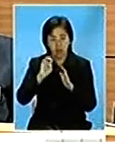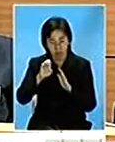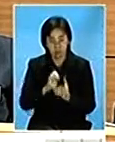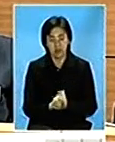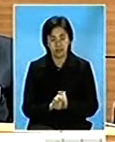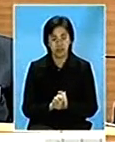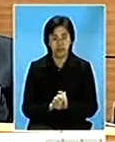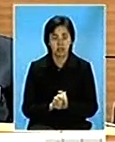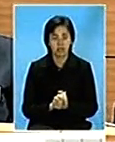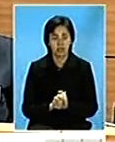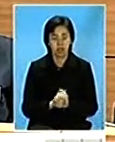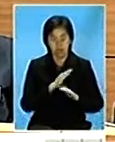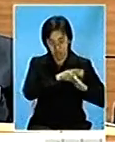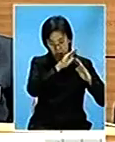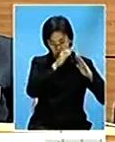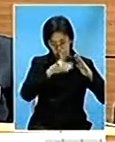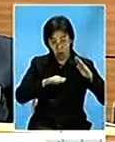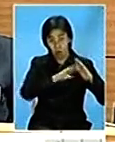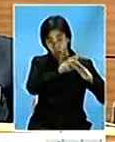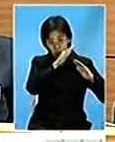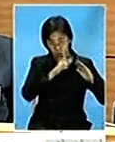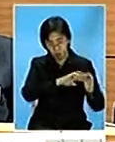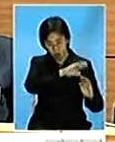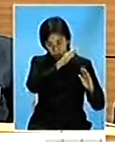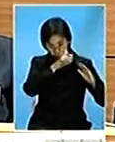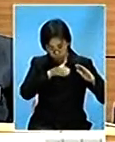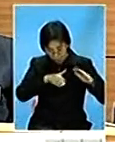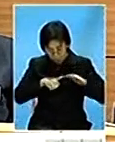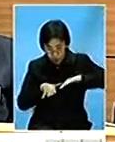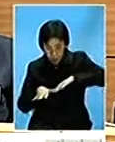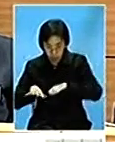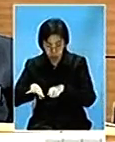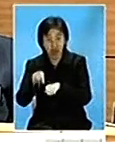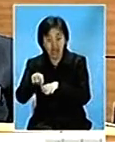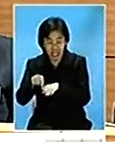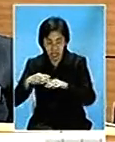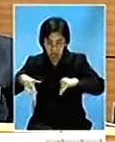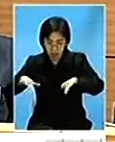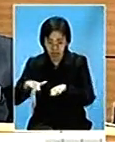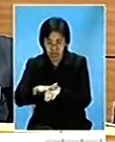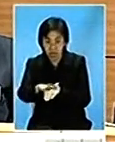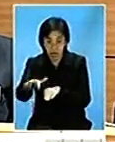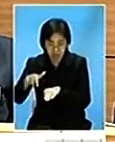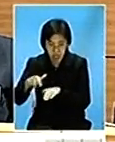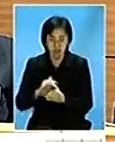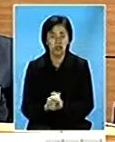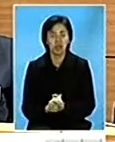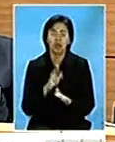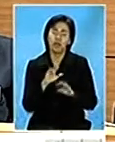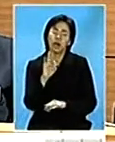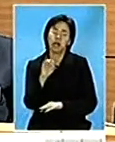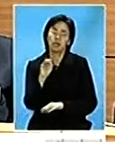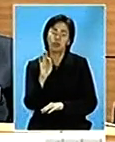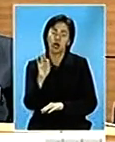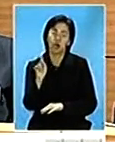ากสันภูพานลงมาถึงทะเลสาบหนองหารผมเป็นระยะทางถึง99กิโล